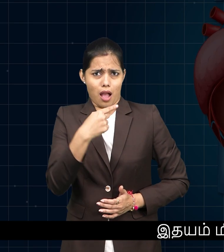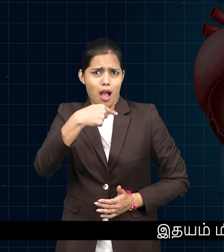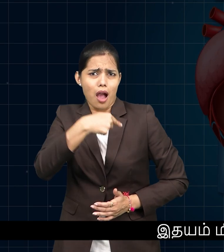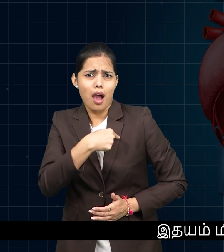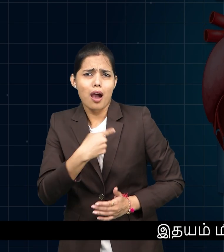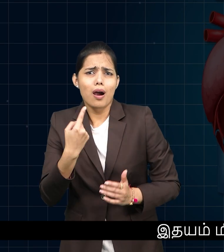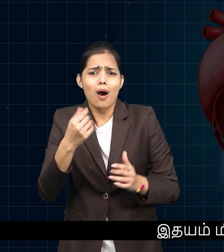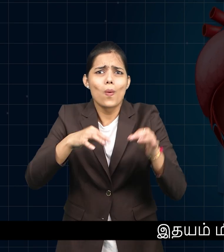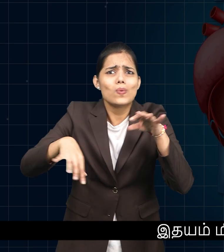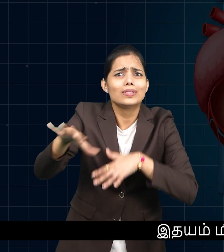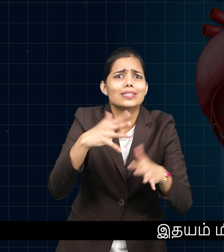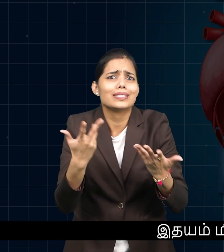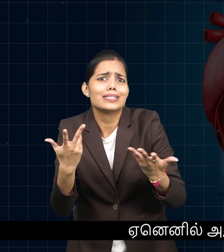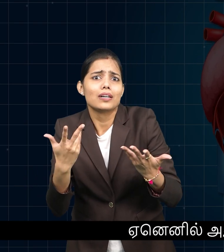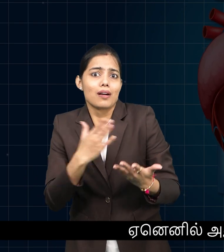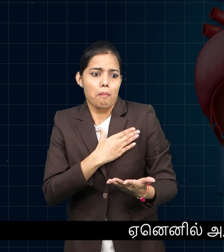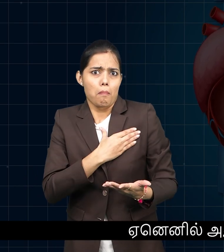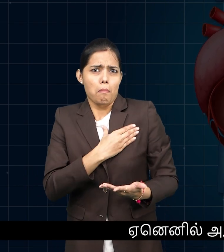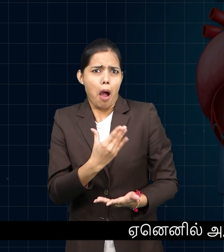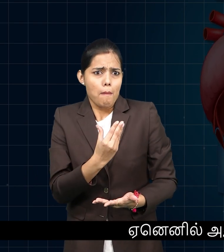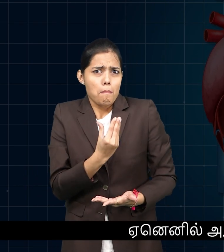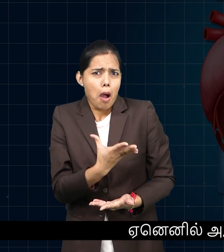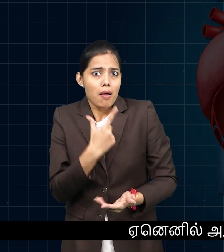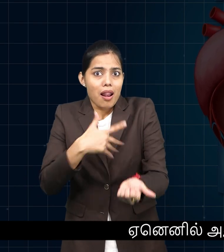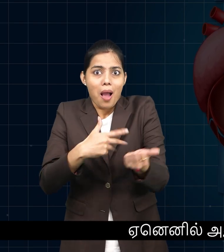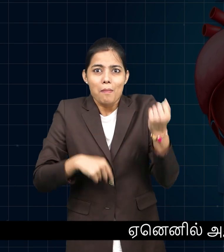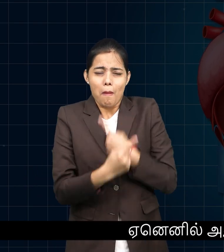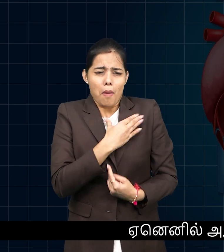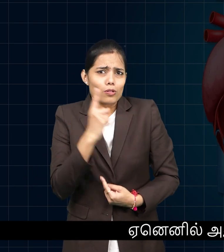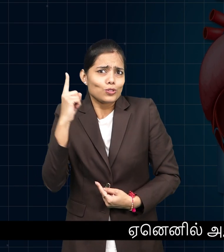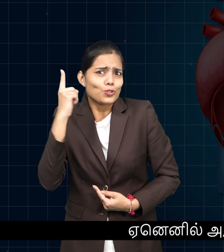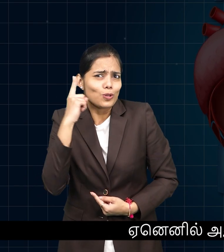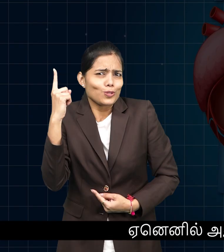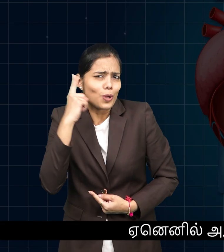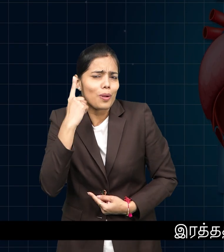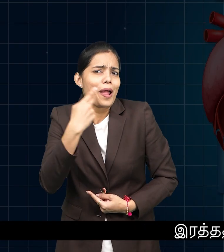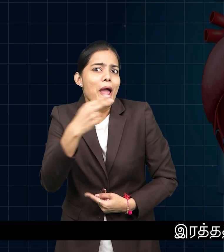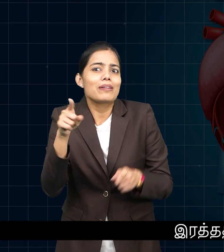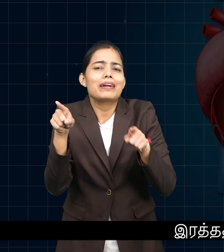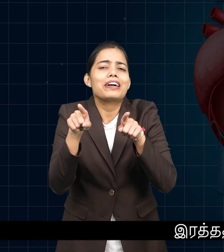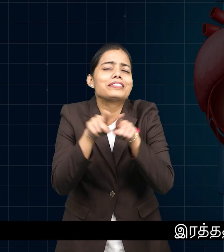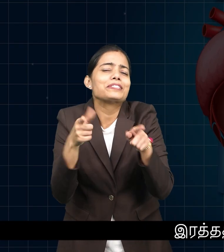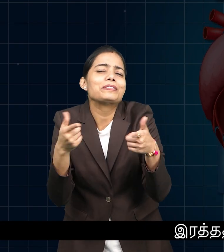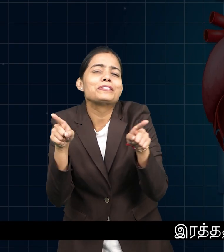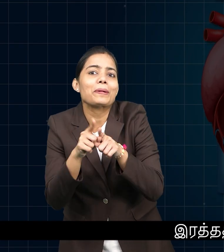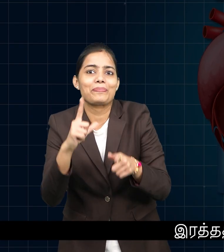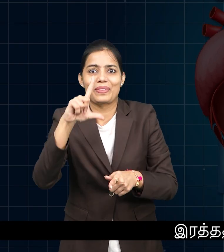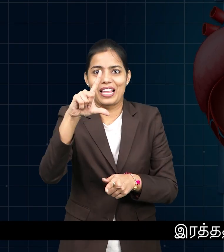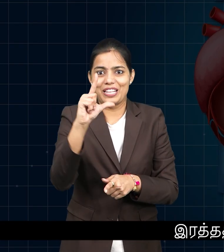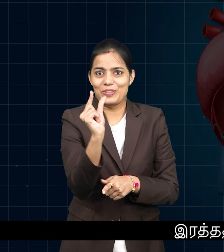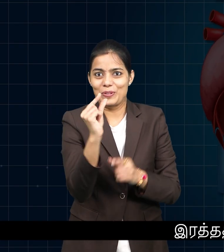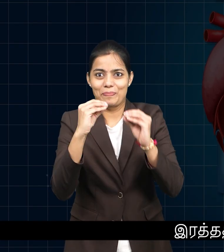இதயம் மிக முக்கியமான உறுப்பு, ஏனெனில் அது லேப்டாப் போன்ற ஒலியுடன் இரத்தத்தை பம்ப் செய்கிறது.